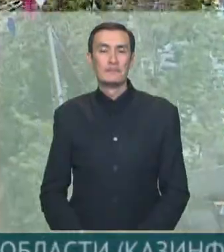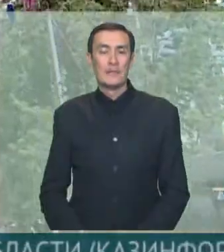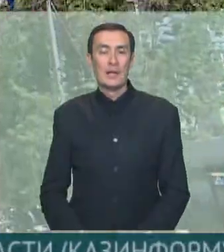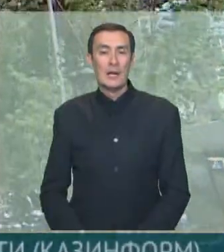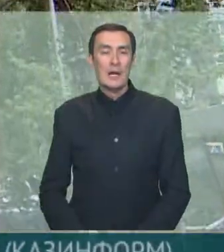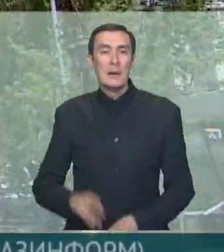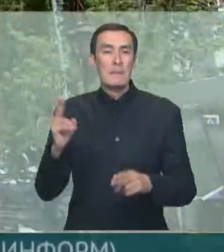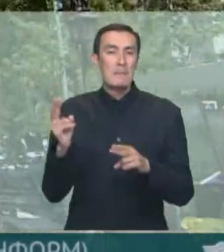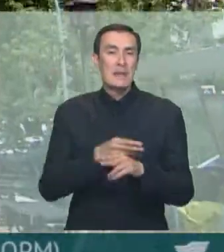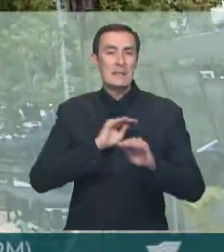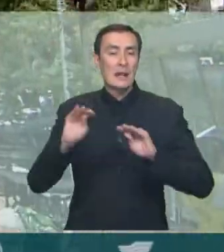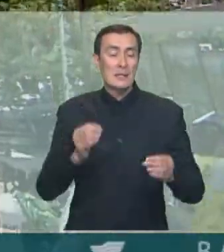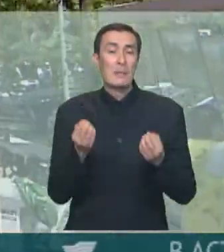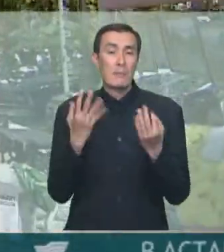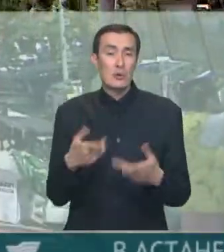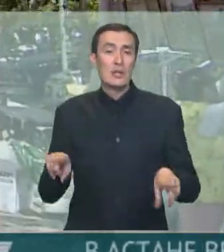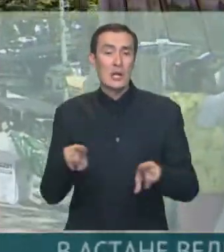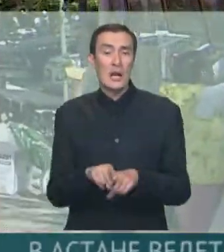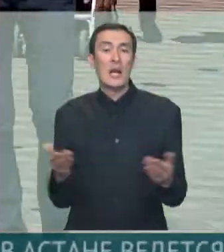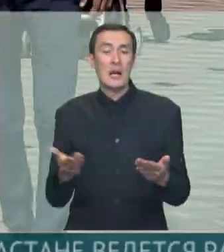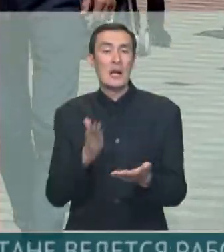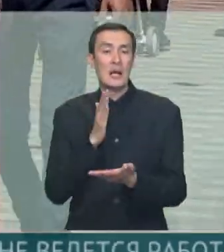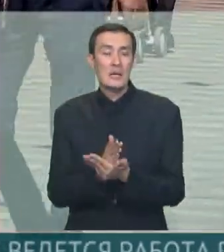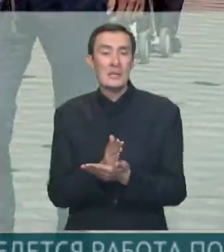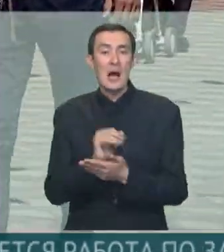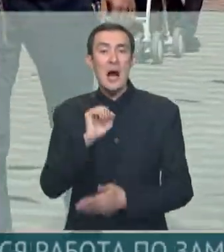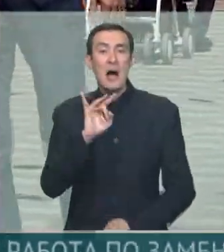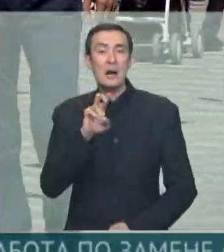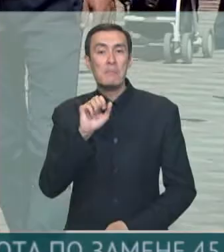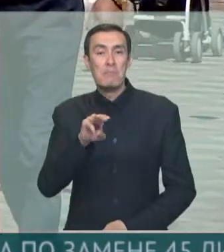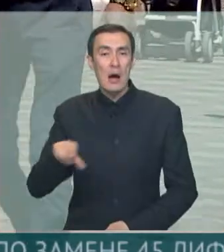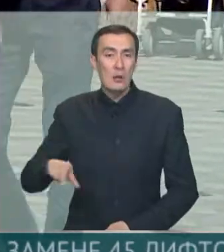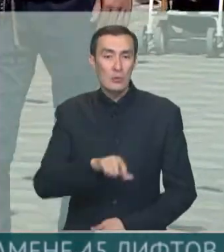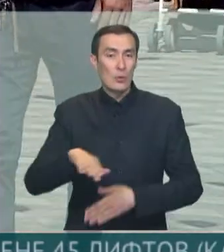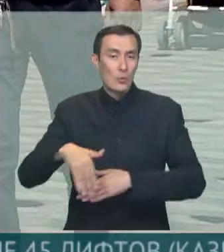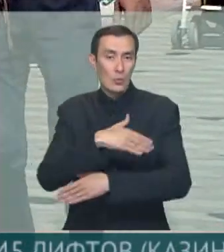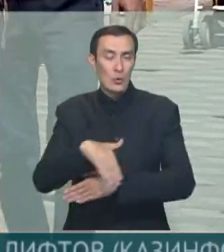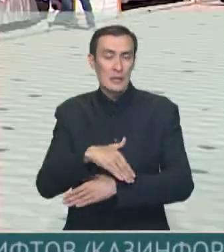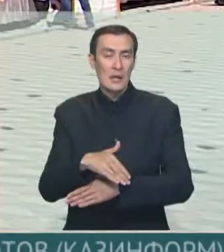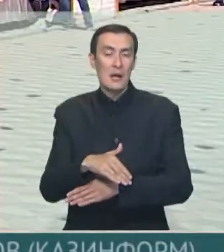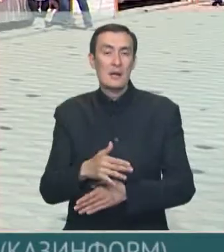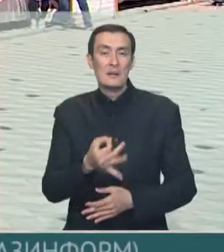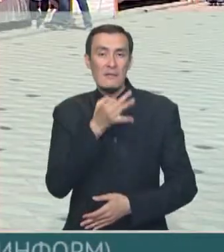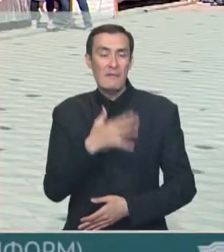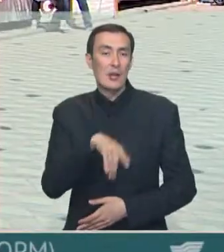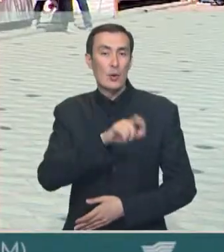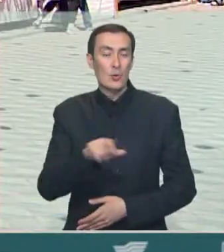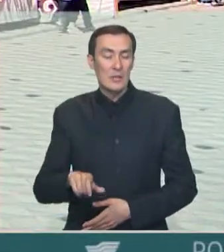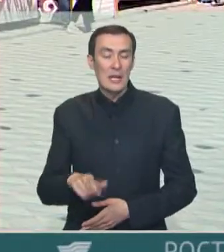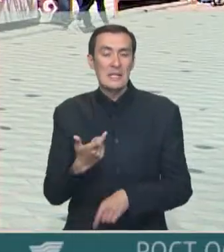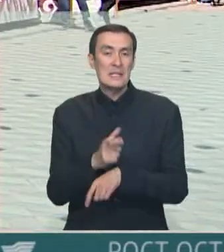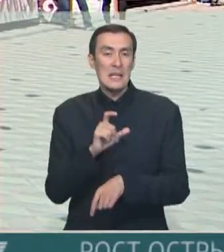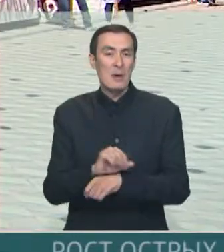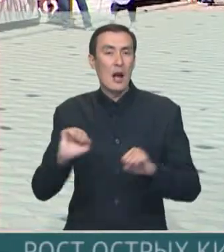Без лишних декораций, а просто такой, какой есть. Арбат своей неподдельной искренностью сумел завоевать сердца жителей одной из